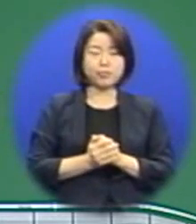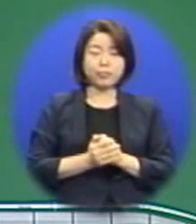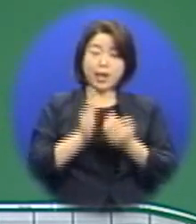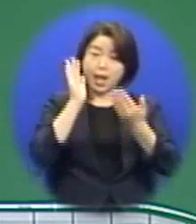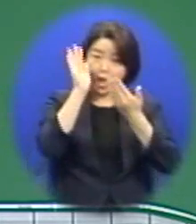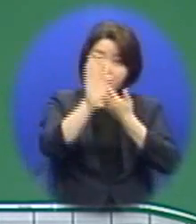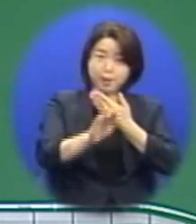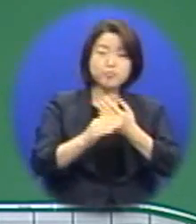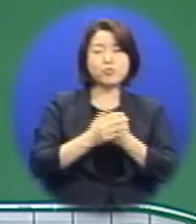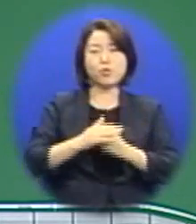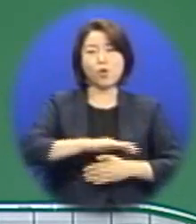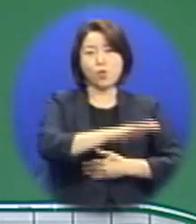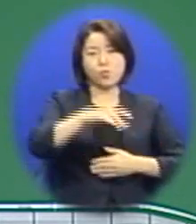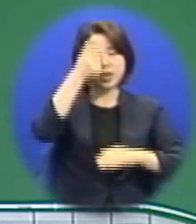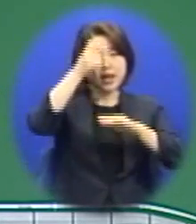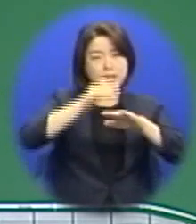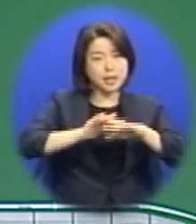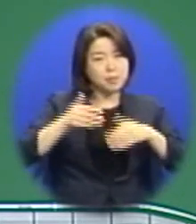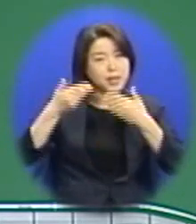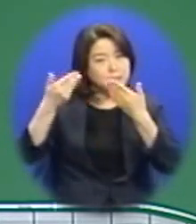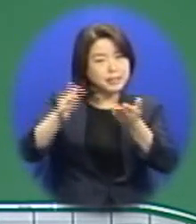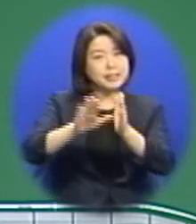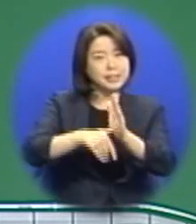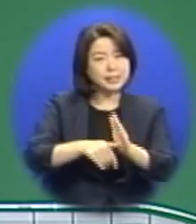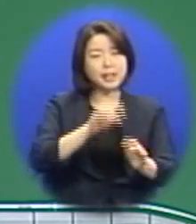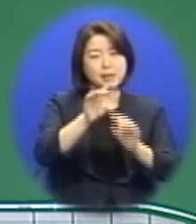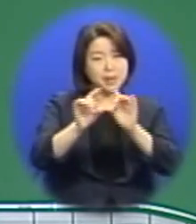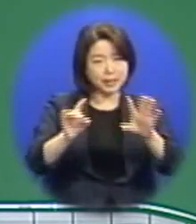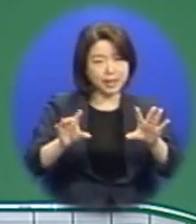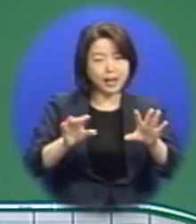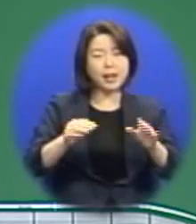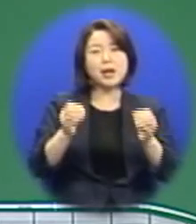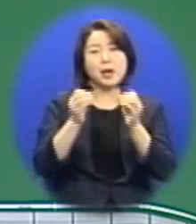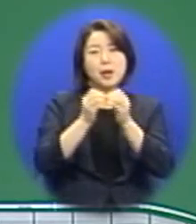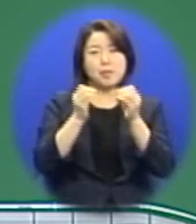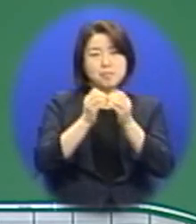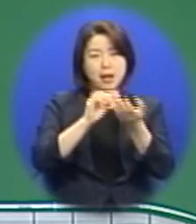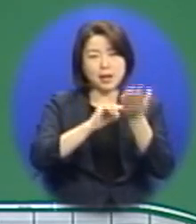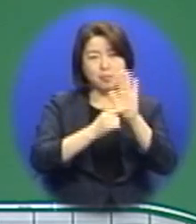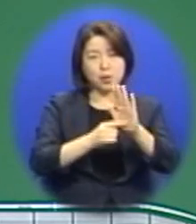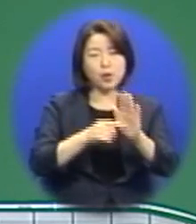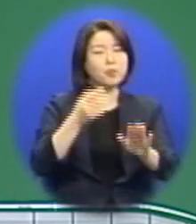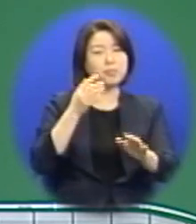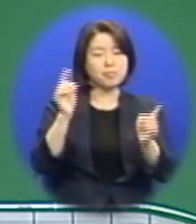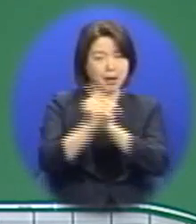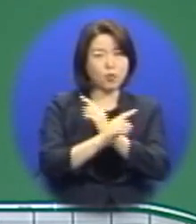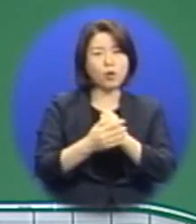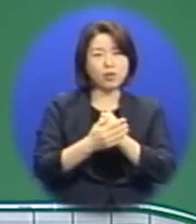앞으로 우리가 예배 드릴 때마다 표현을 조금 바꿉시다. 우리 춤추러 갑시다. 이렇게.